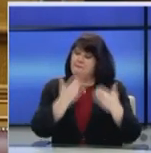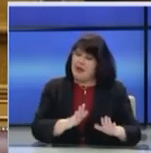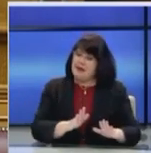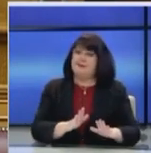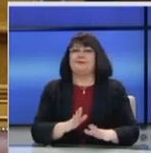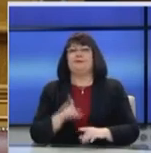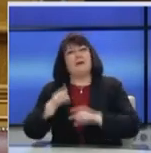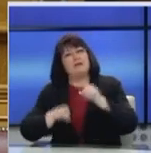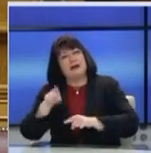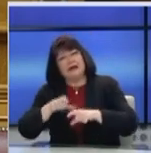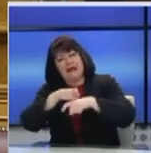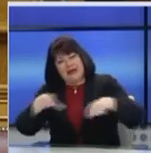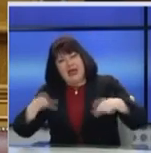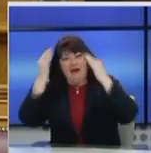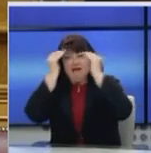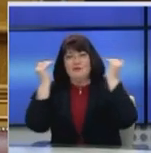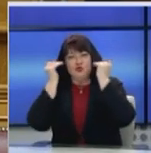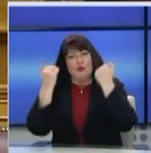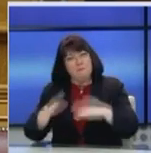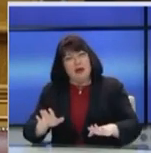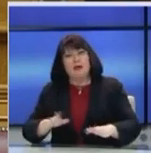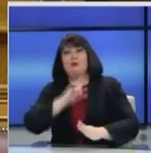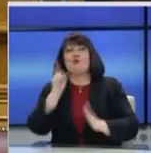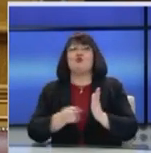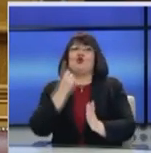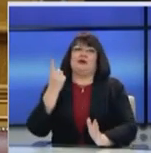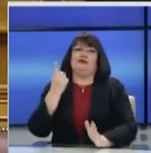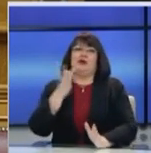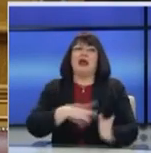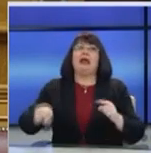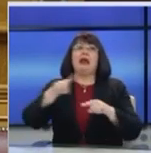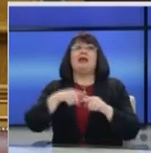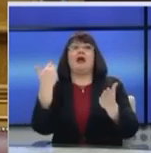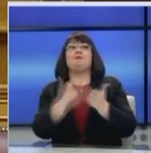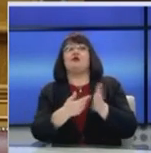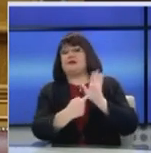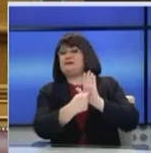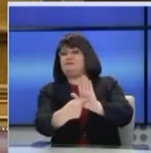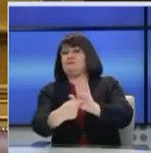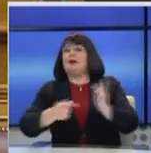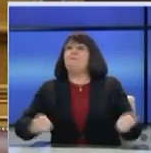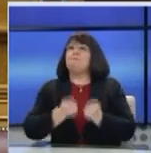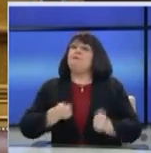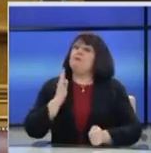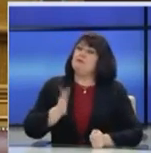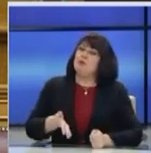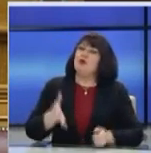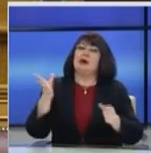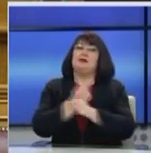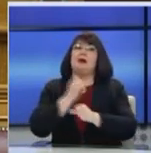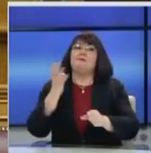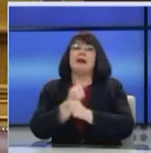μία μερική για την Αίγυπτο. Για πρώτη φορά η χώρα απέδειξε έμπρακτα ότι μπορεί